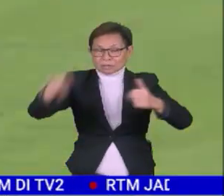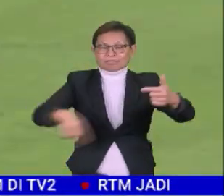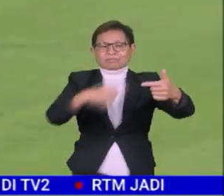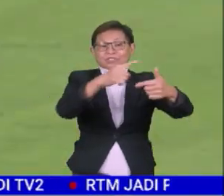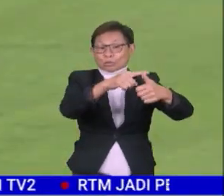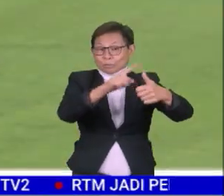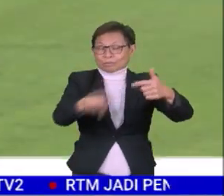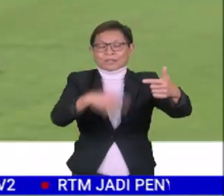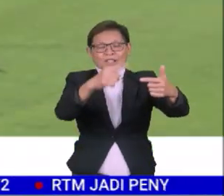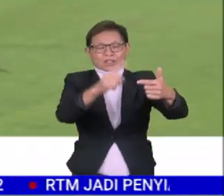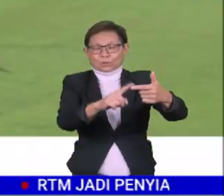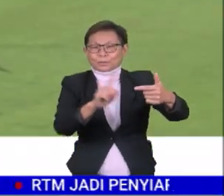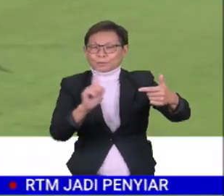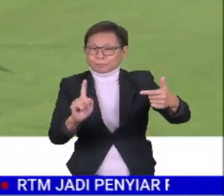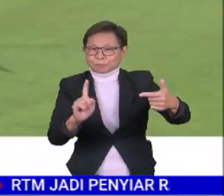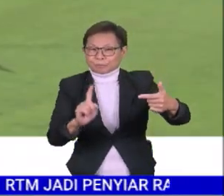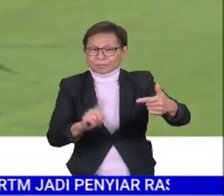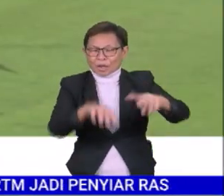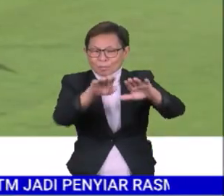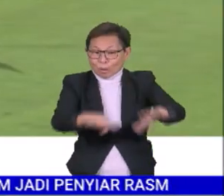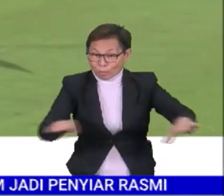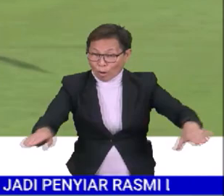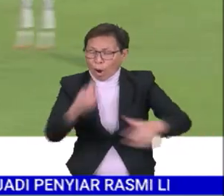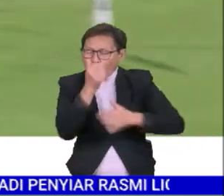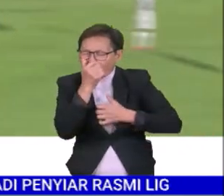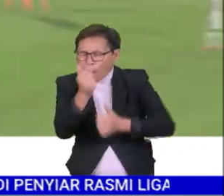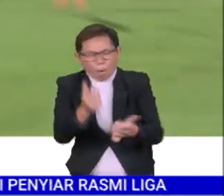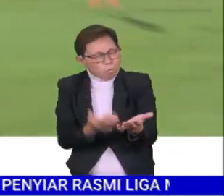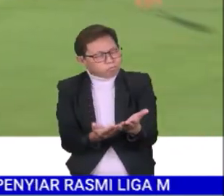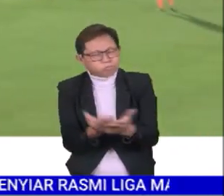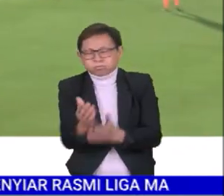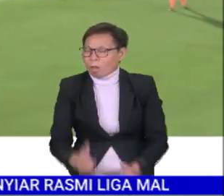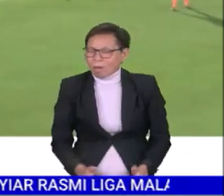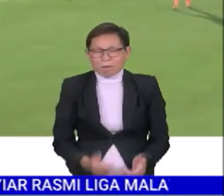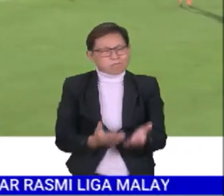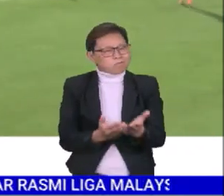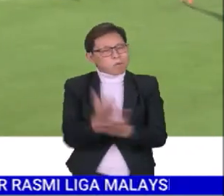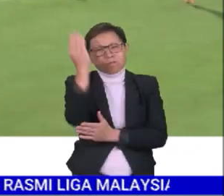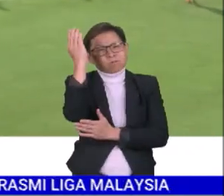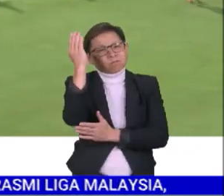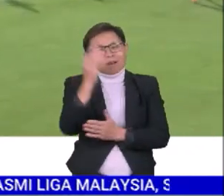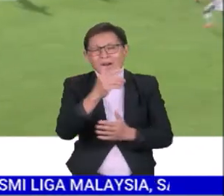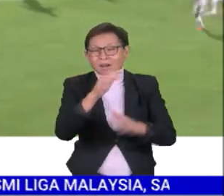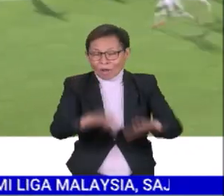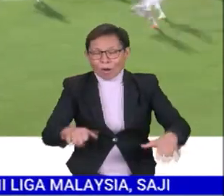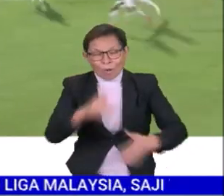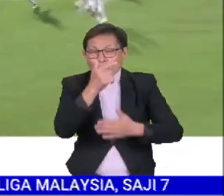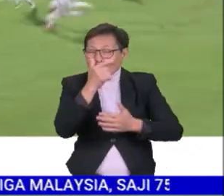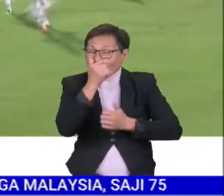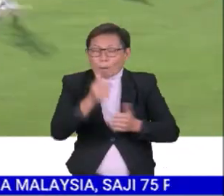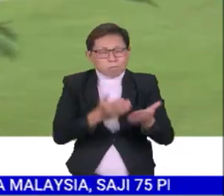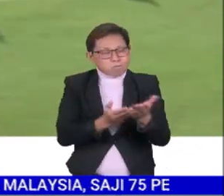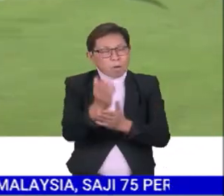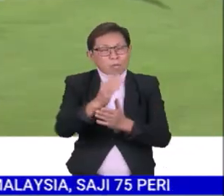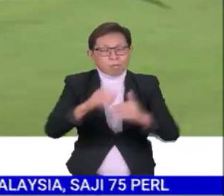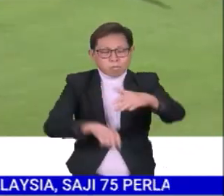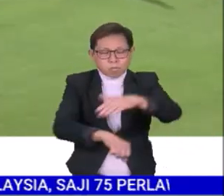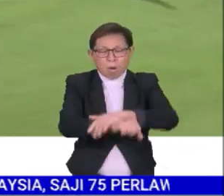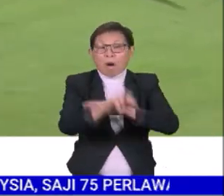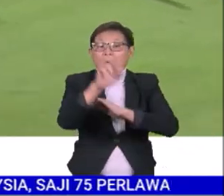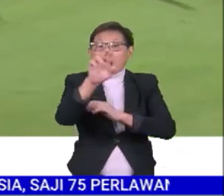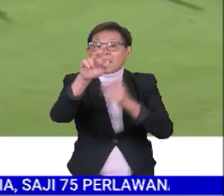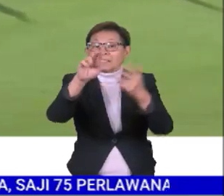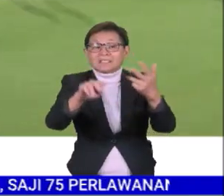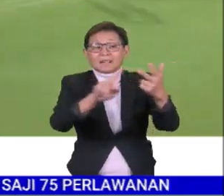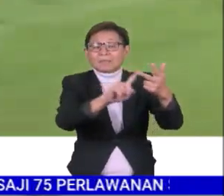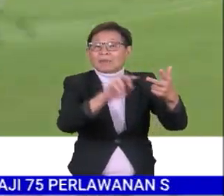kedua ni, anak-anak boleh berminat secara langsung untuk bola sepak. RTM tu akan